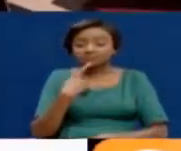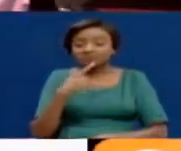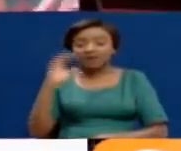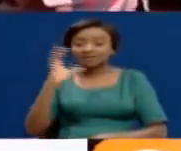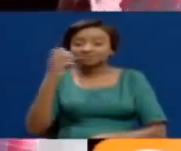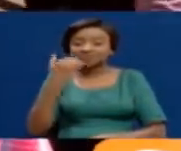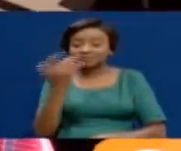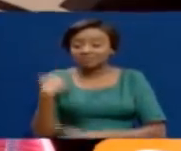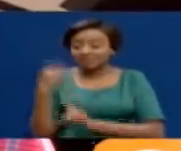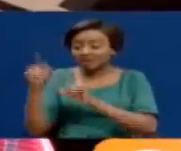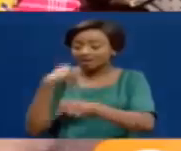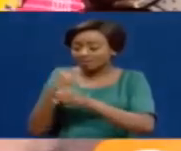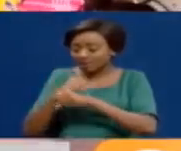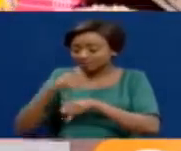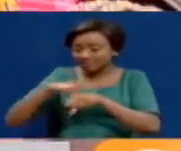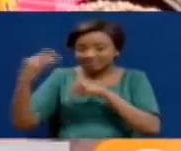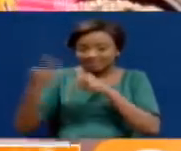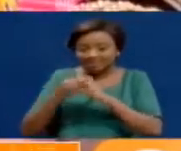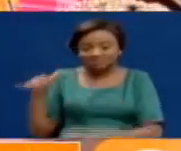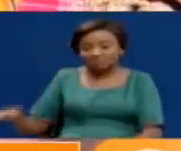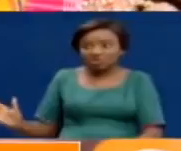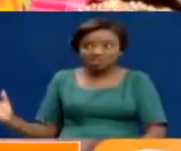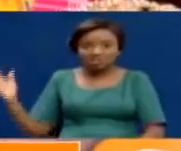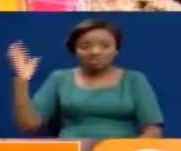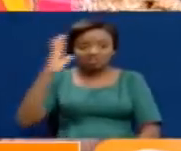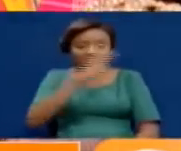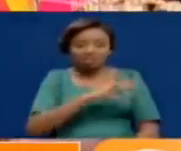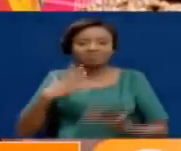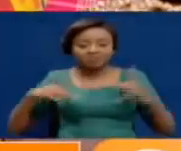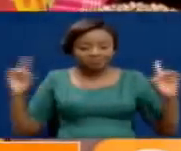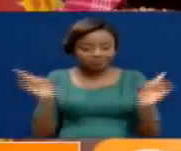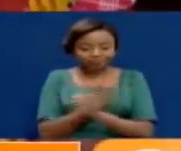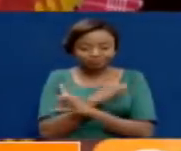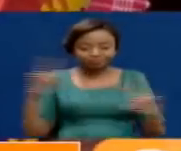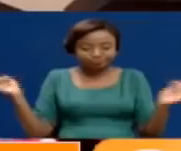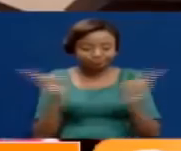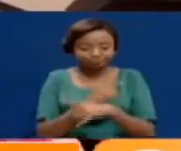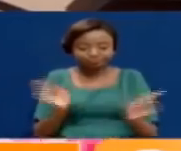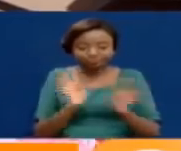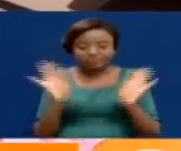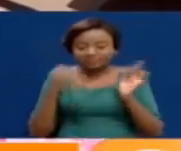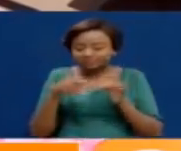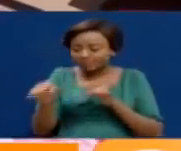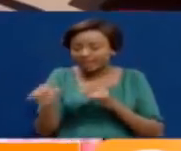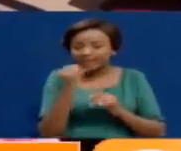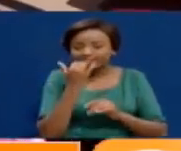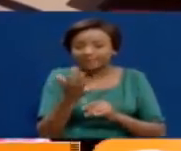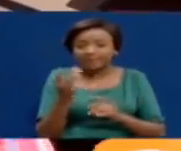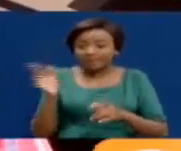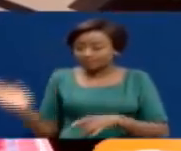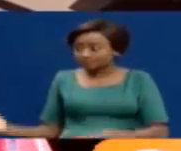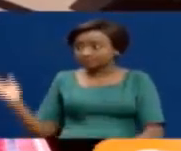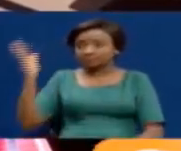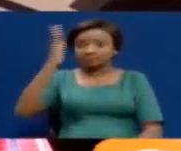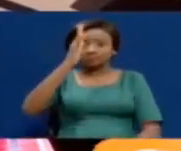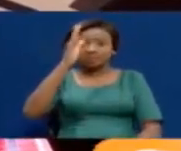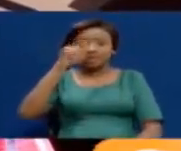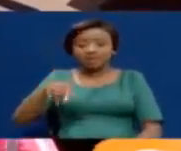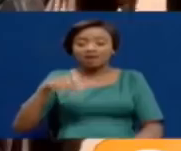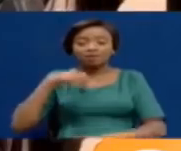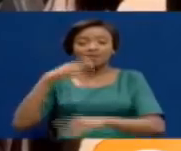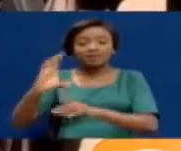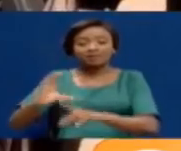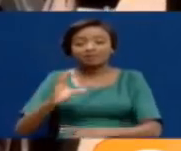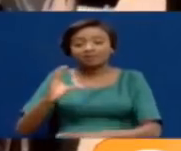mbili, kuna watu wananunua ni kupita pita. Toka saa mbili mpaka saa tano, saa sita, niko na